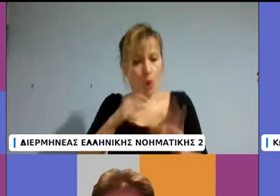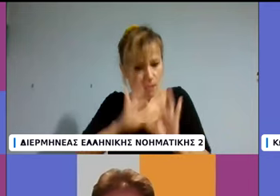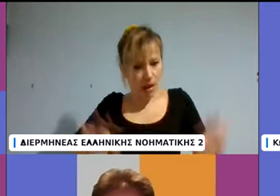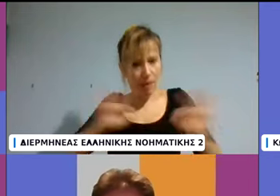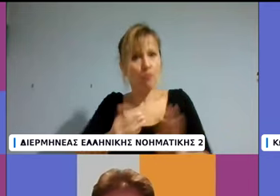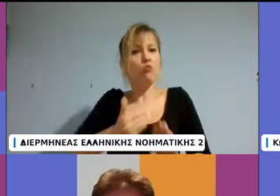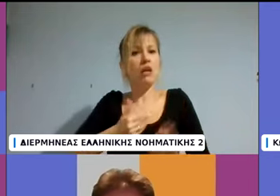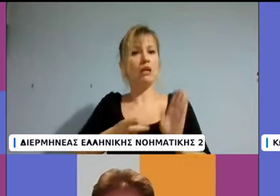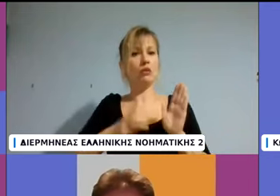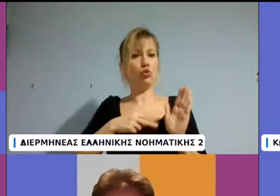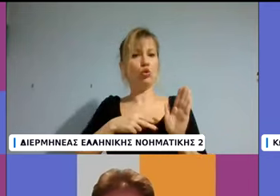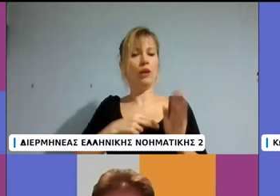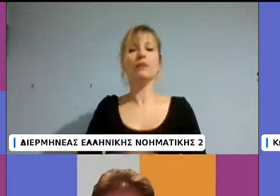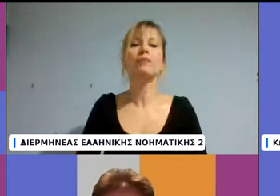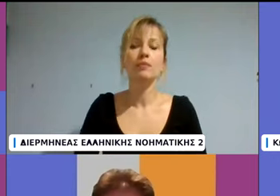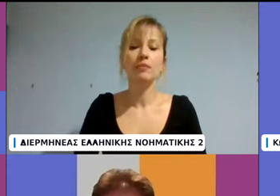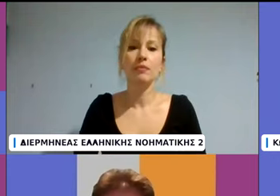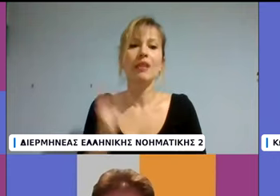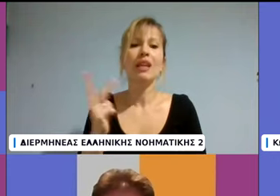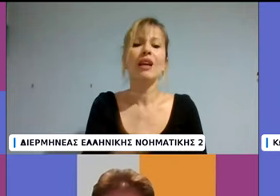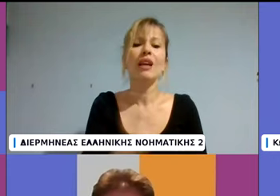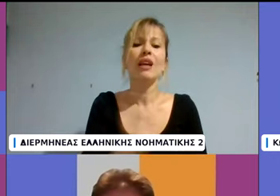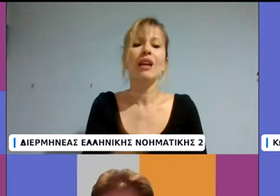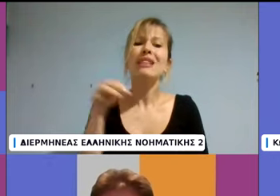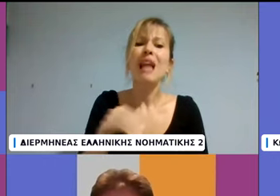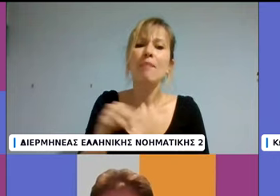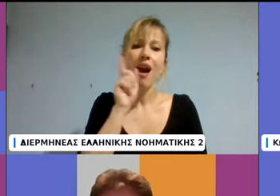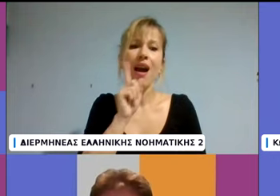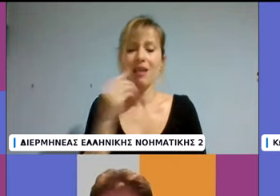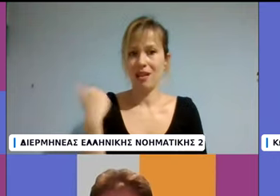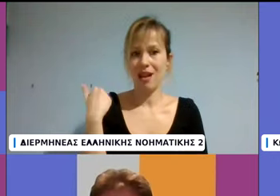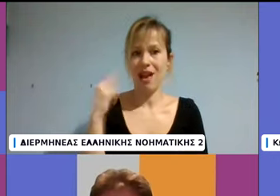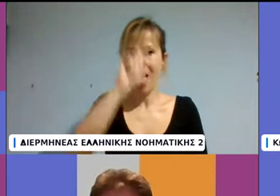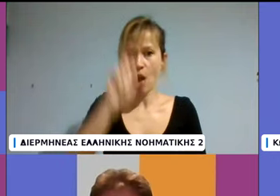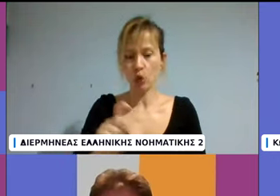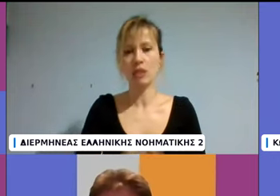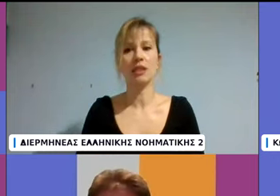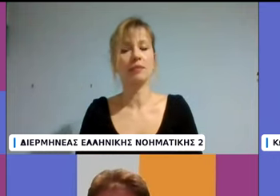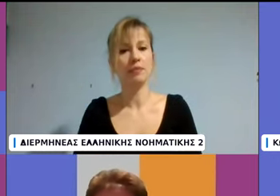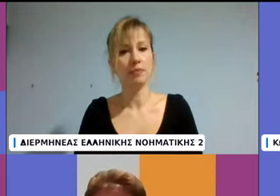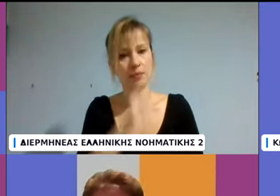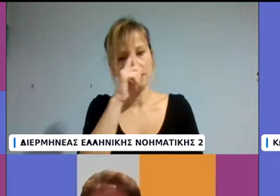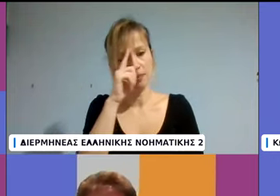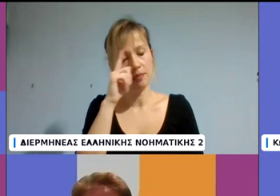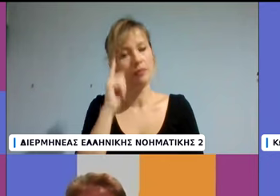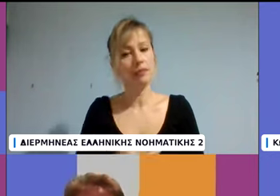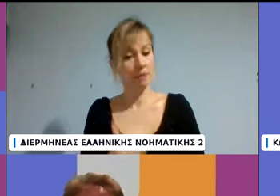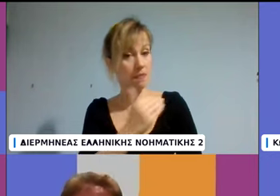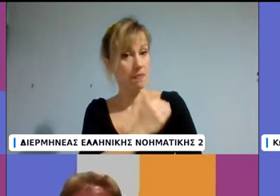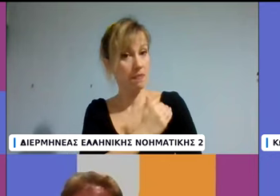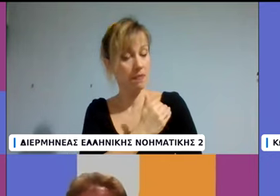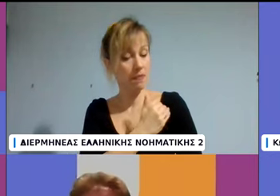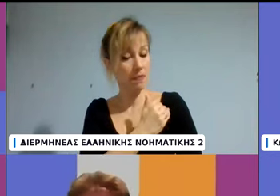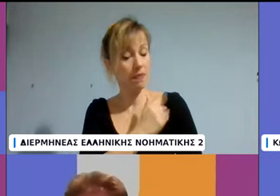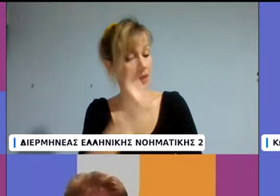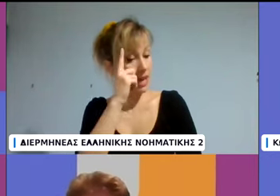Το επόμενο ερώτημα είναι από την κυρία Κωνσταντίνα Μάγνη, που θα ήθελα να μας ρωτήσει αν γνωρίζετε αν οι συνθήκες